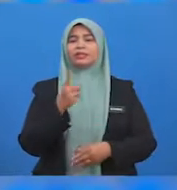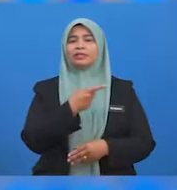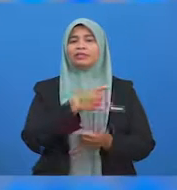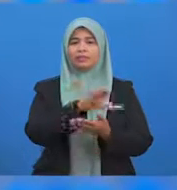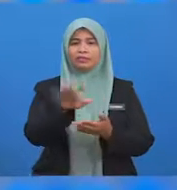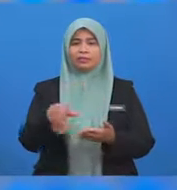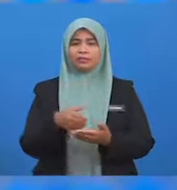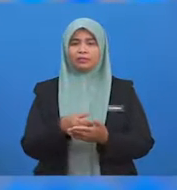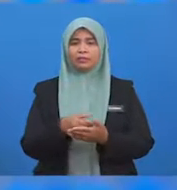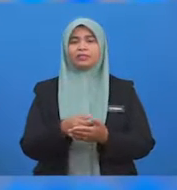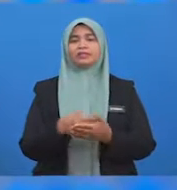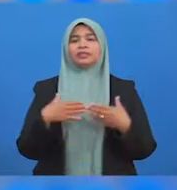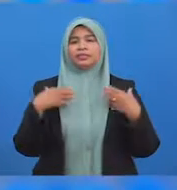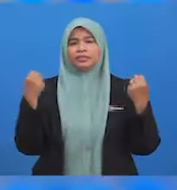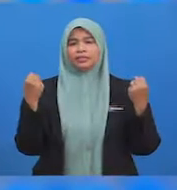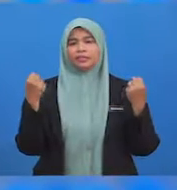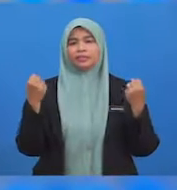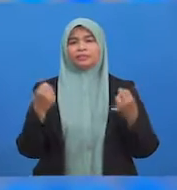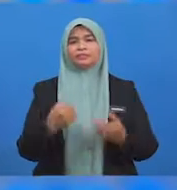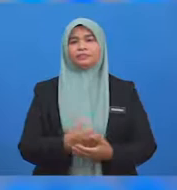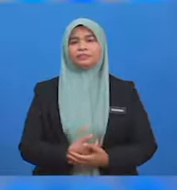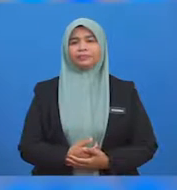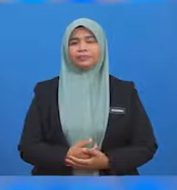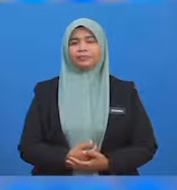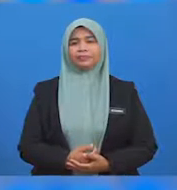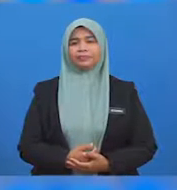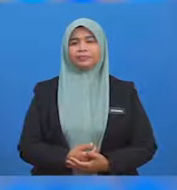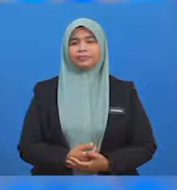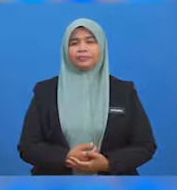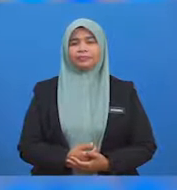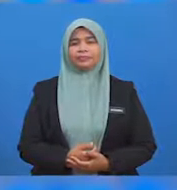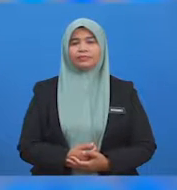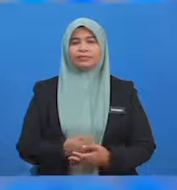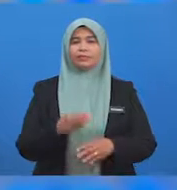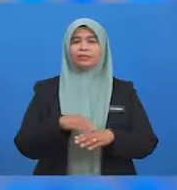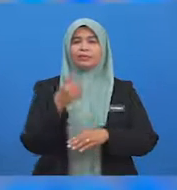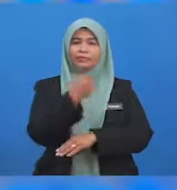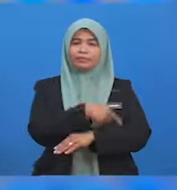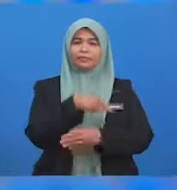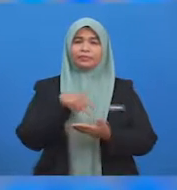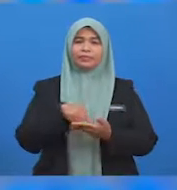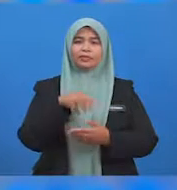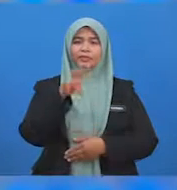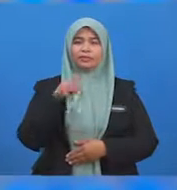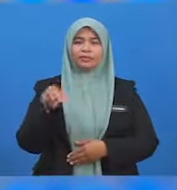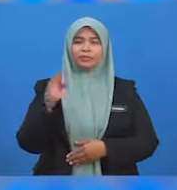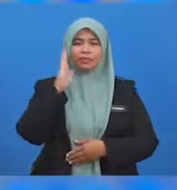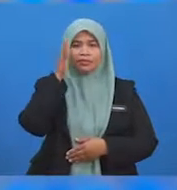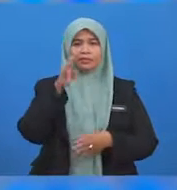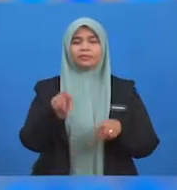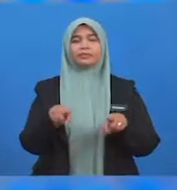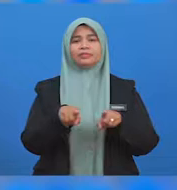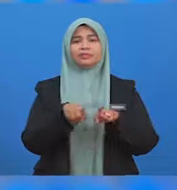berada dalam keadaan yang sihat walafiat hendaknya. Pada hari ini, murid-murid akan